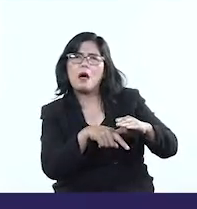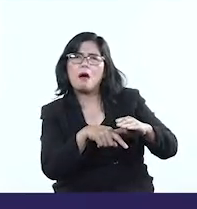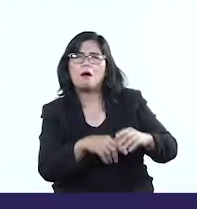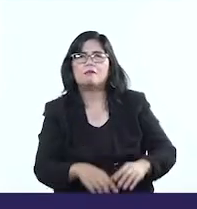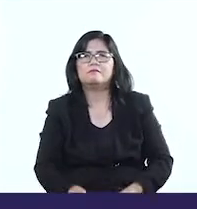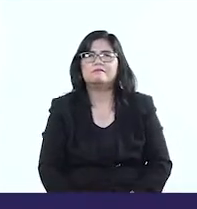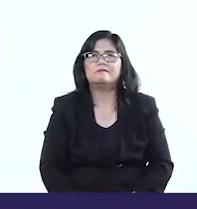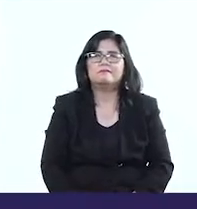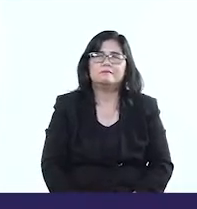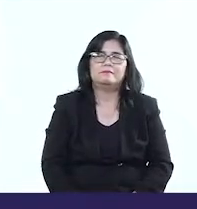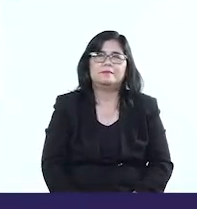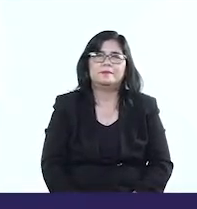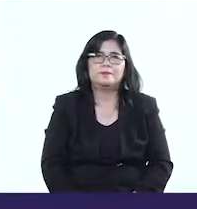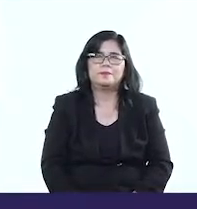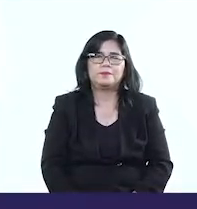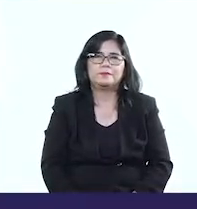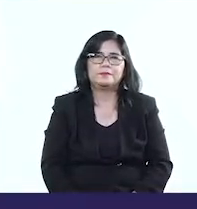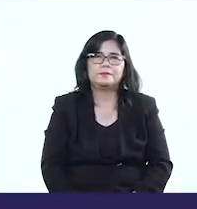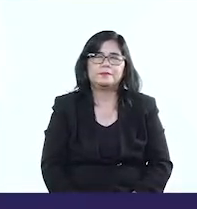Hai I am your God